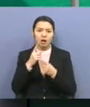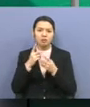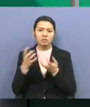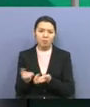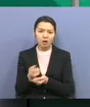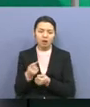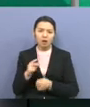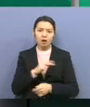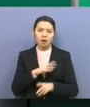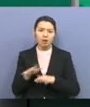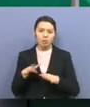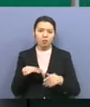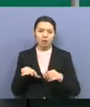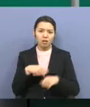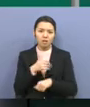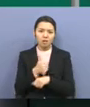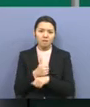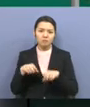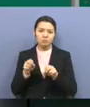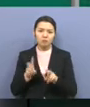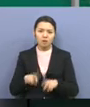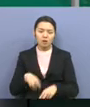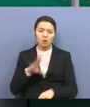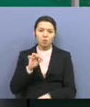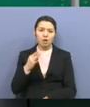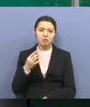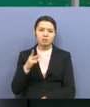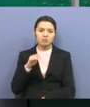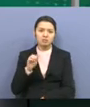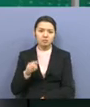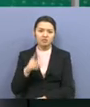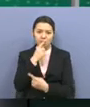құтқару жұмыстары қызметінің бастығы Нұрлан Тасов мәлім етті.